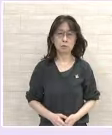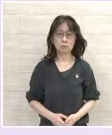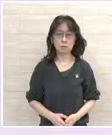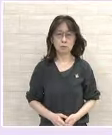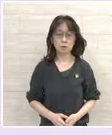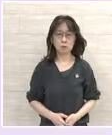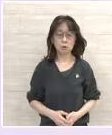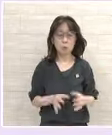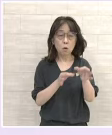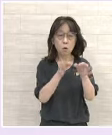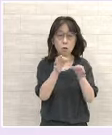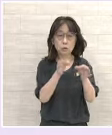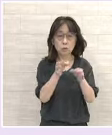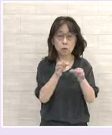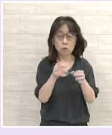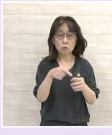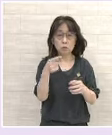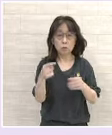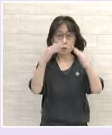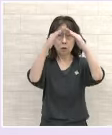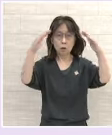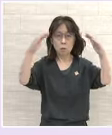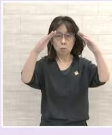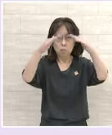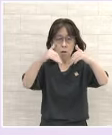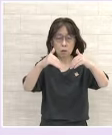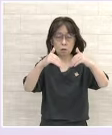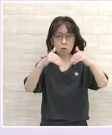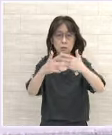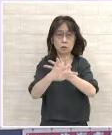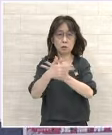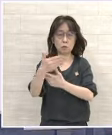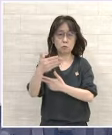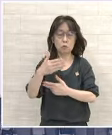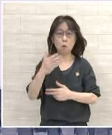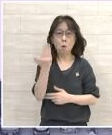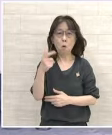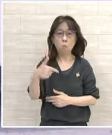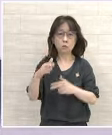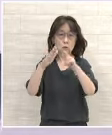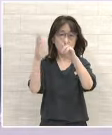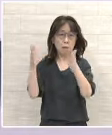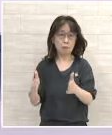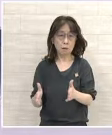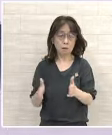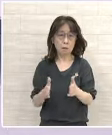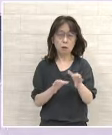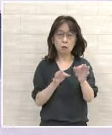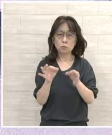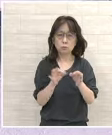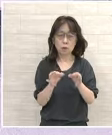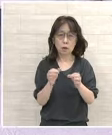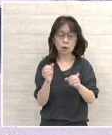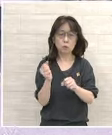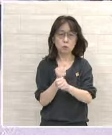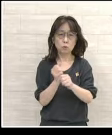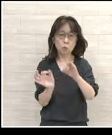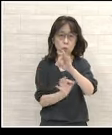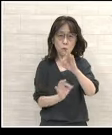店先の屋根が崩れたのは、札幌市北区のホームセンターやスーパーが入る商業施設です。